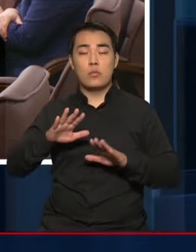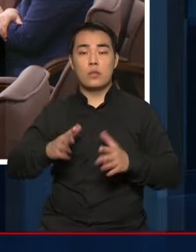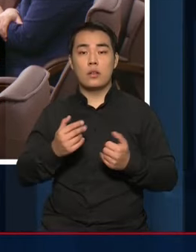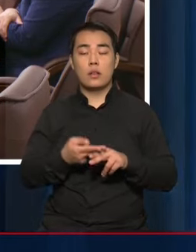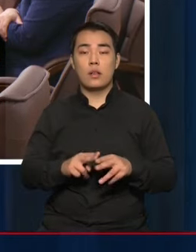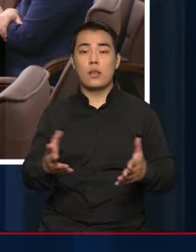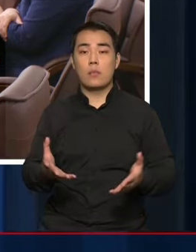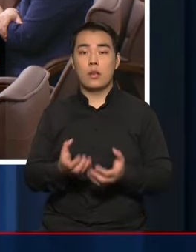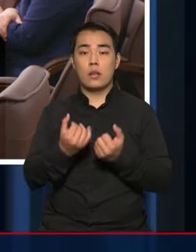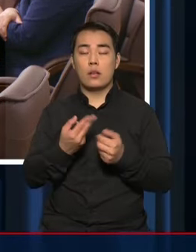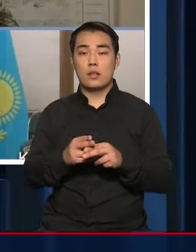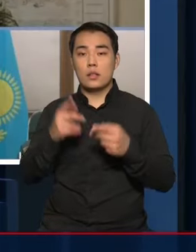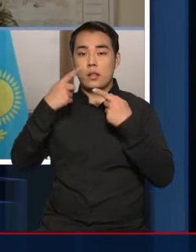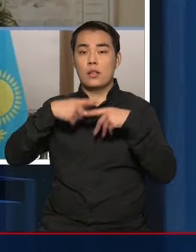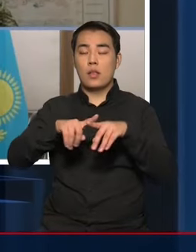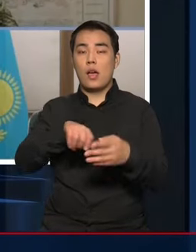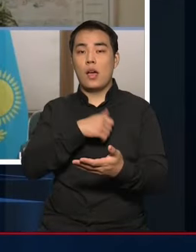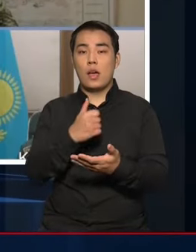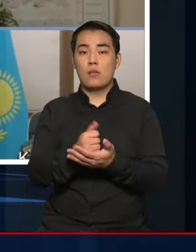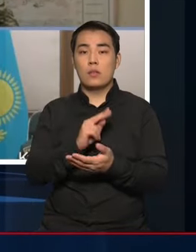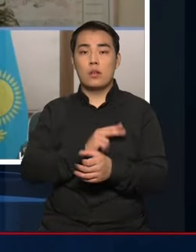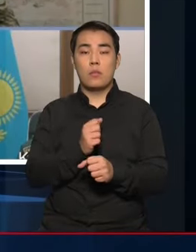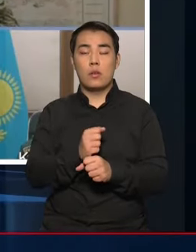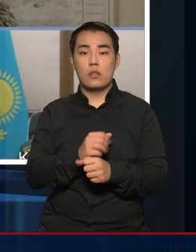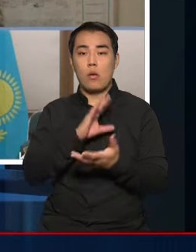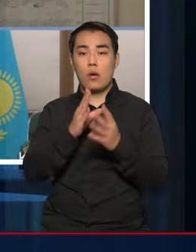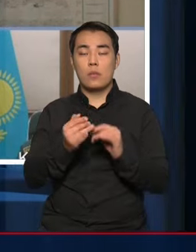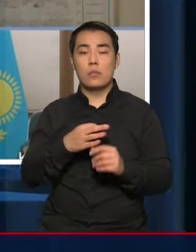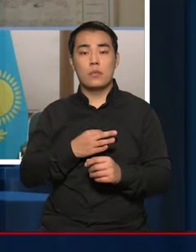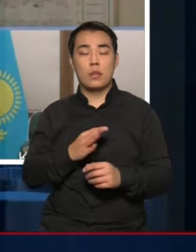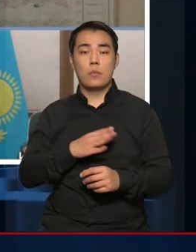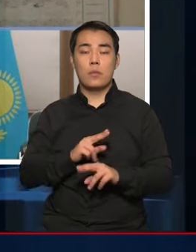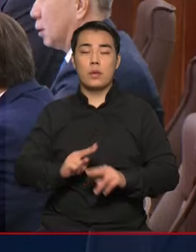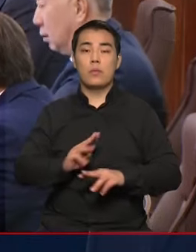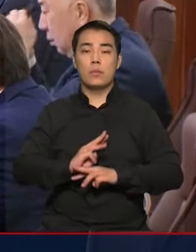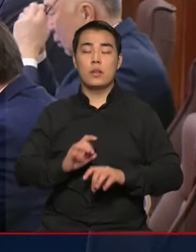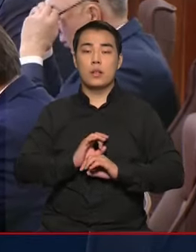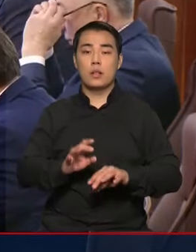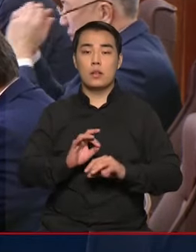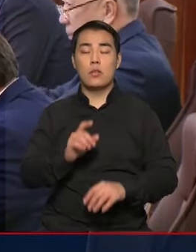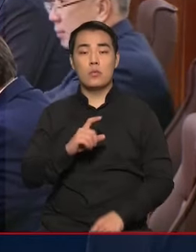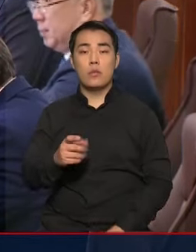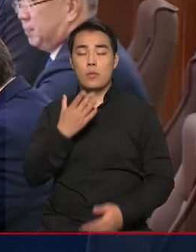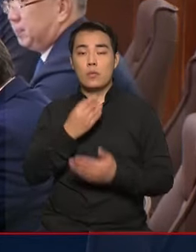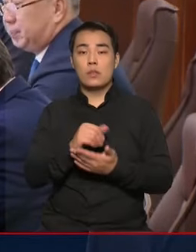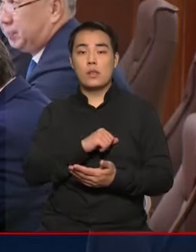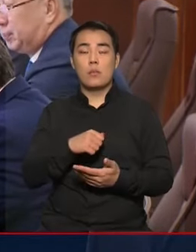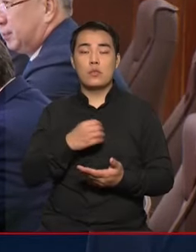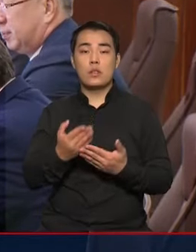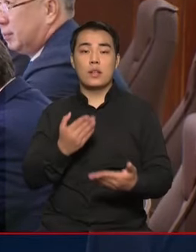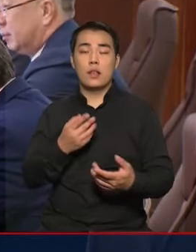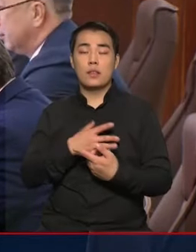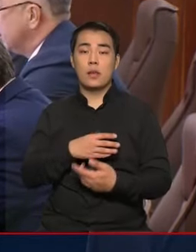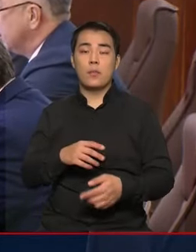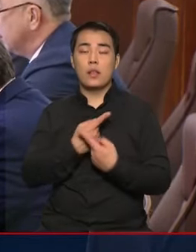құтқару құрылымдары мен әкімдіктердің әрекеті көңіл көншітпеді, дейді премьер-министр. Люди без своевременной информации